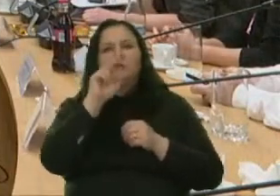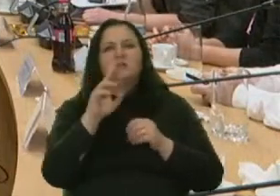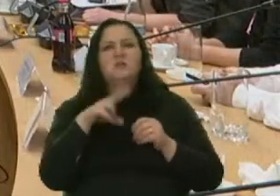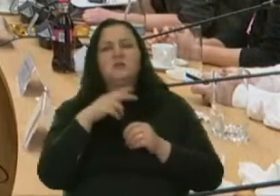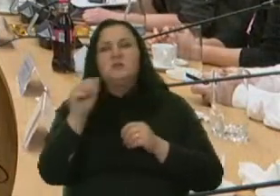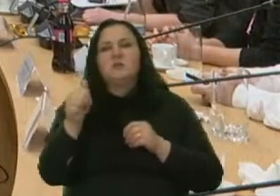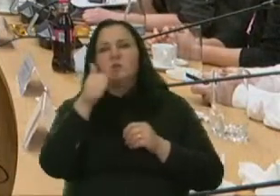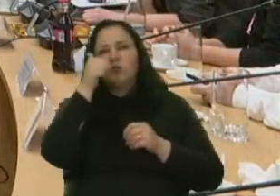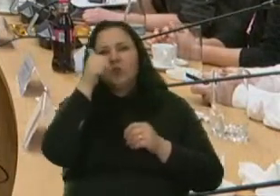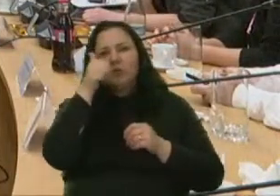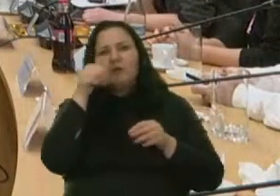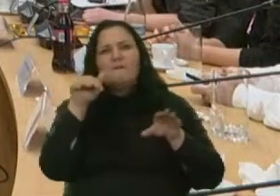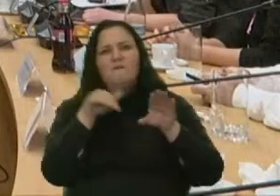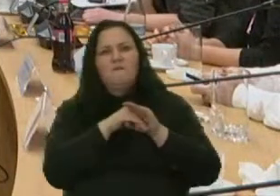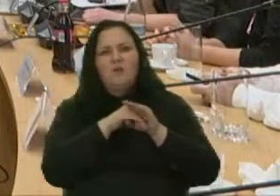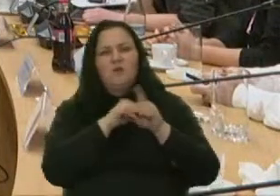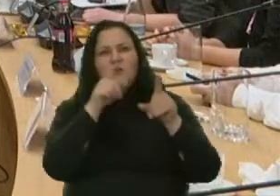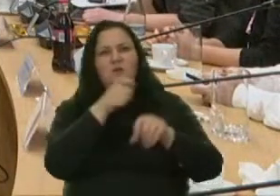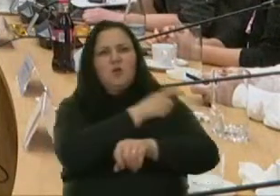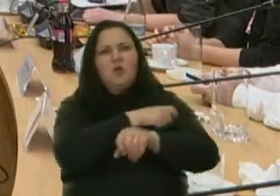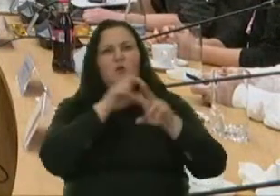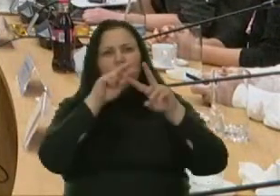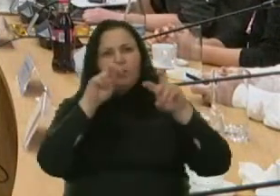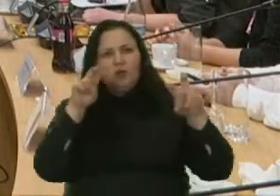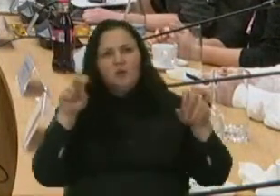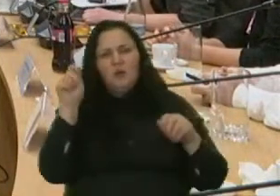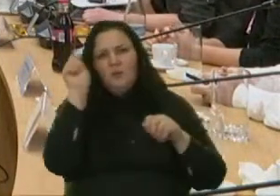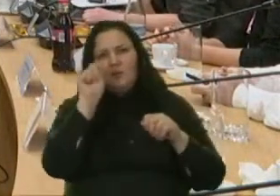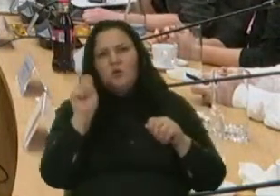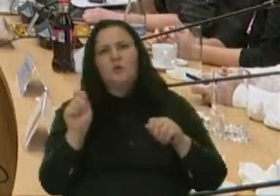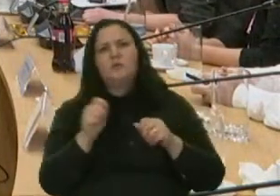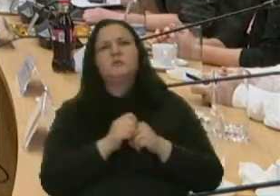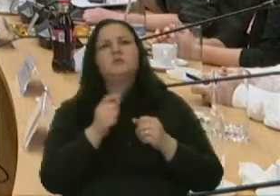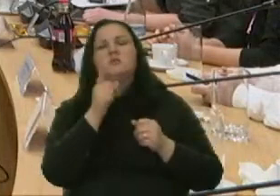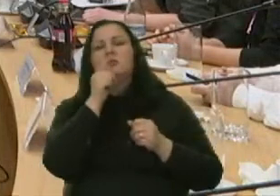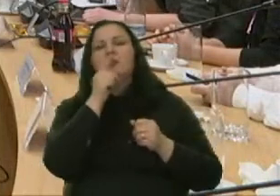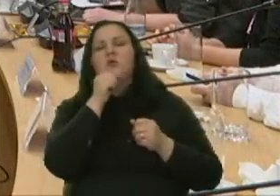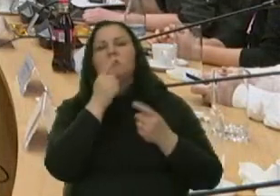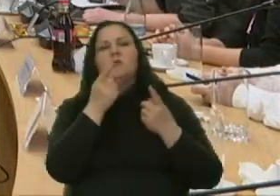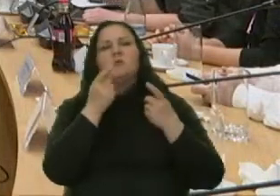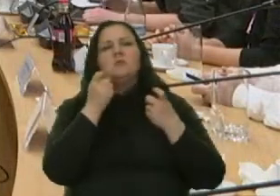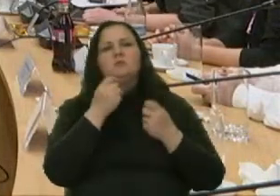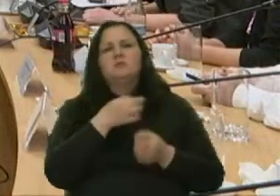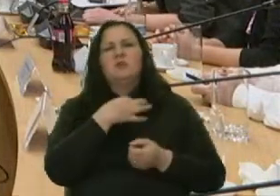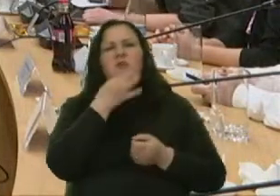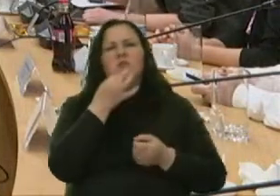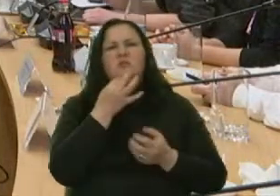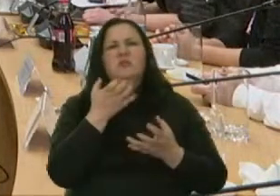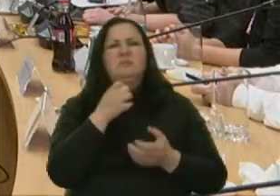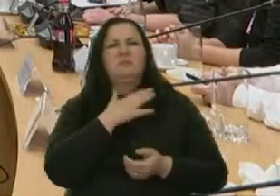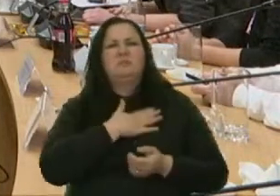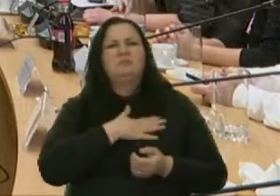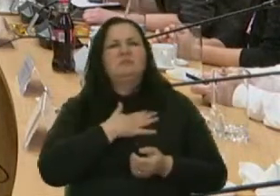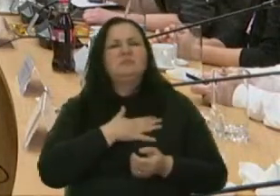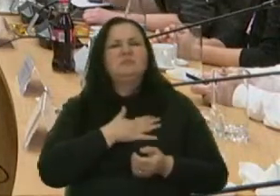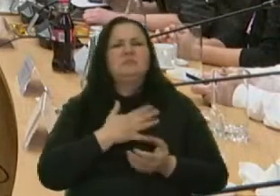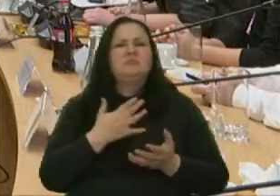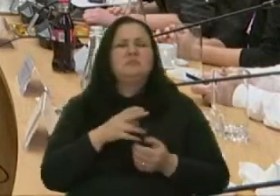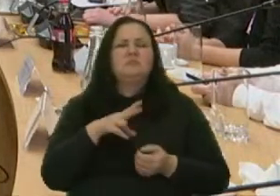singur vot în acea comisie de evaluare a proiectelor De unde acuza de clientelism